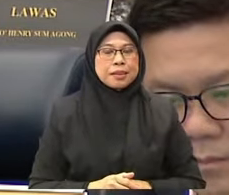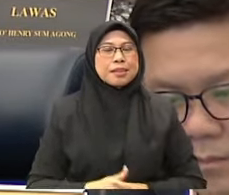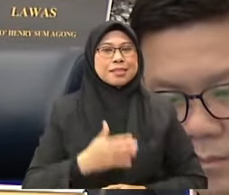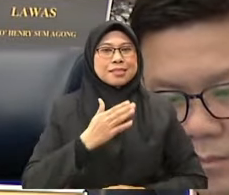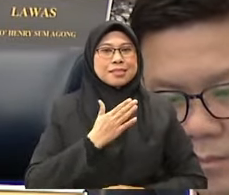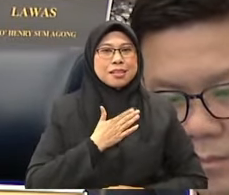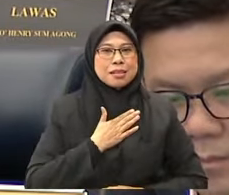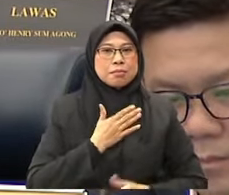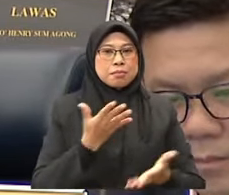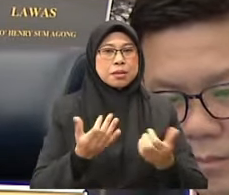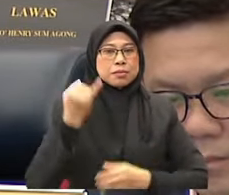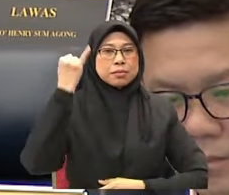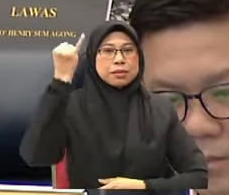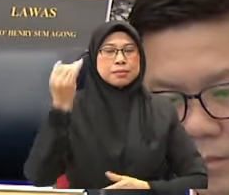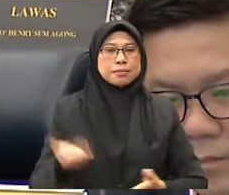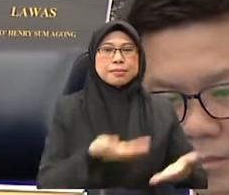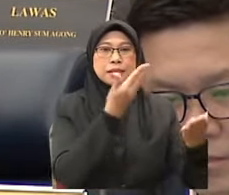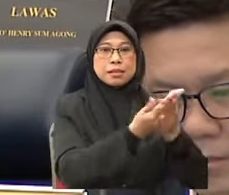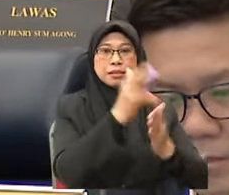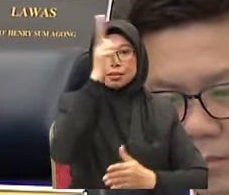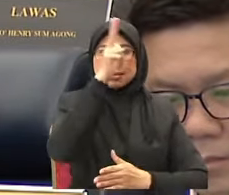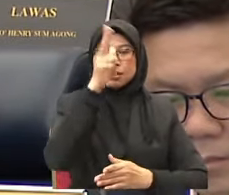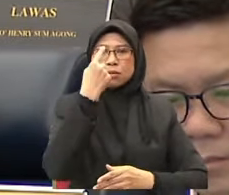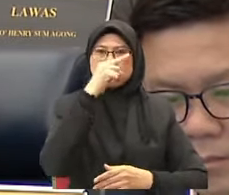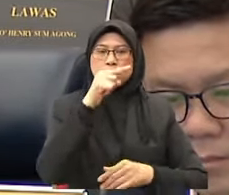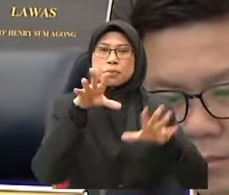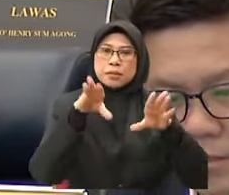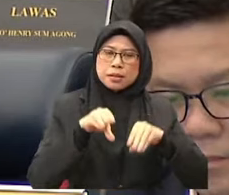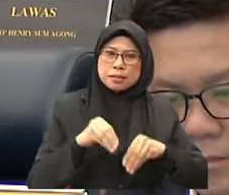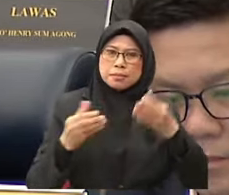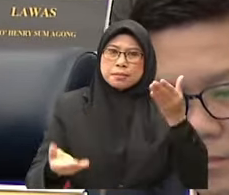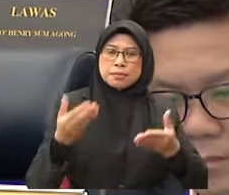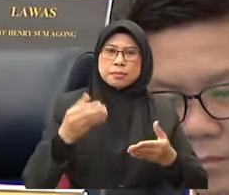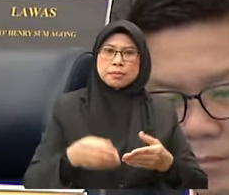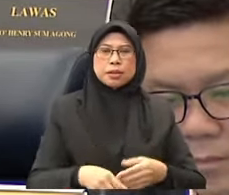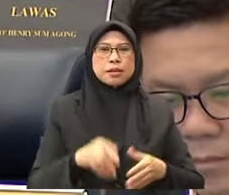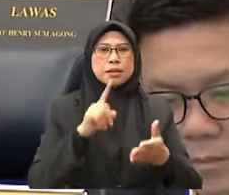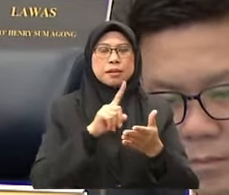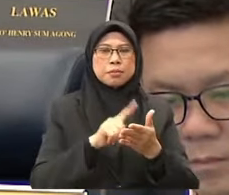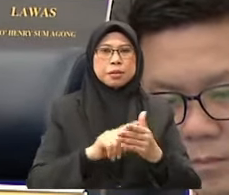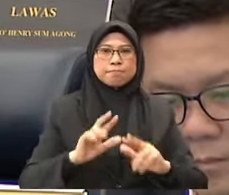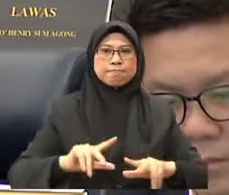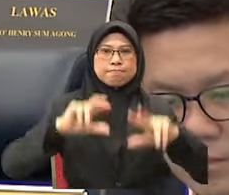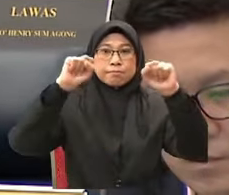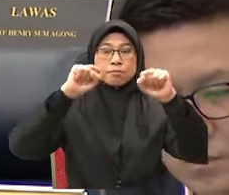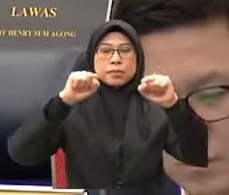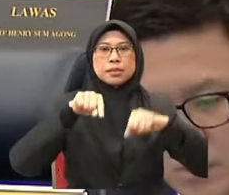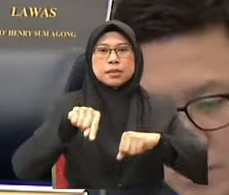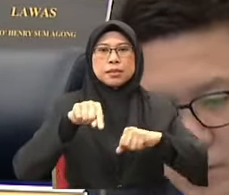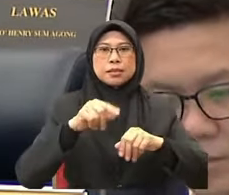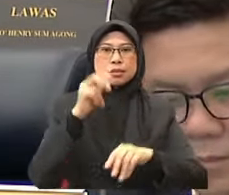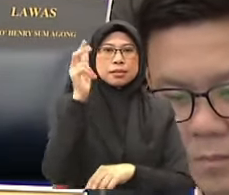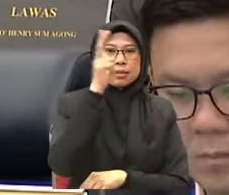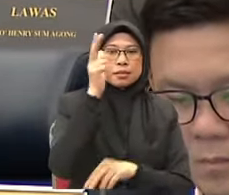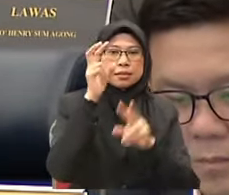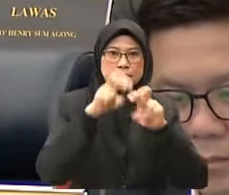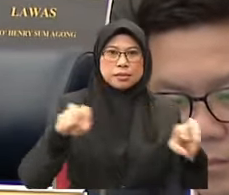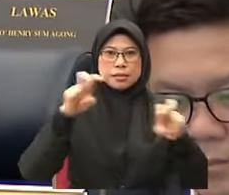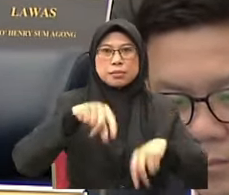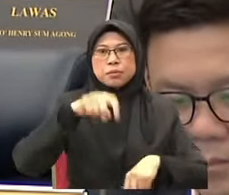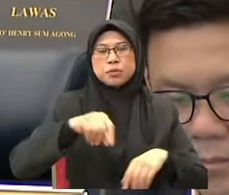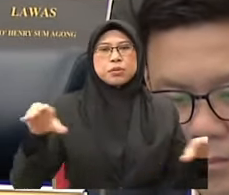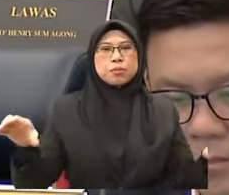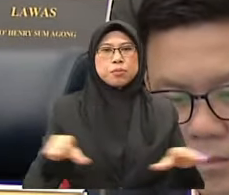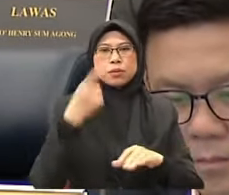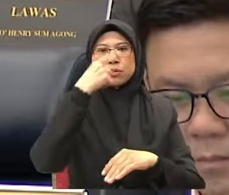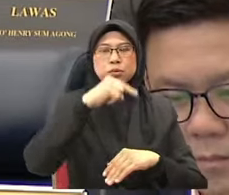saya ingin saya cadangkan kepada kerajaan hari ini untuk mempertimbangkan potensi yang ada di kawasan Mas Gading. Kajian serta perancangan perlu dibuat